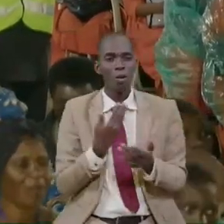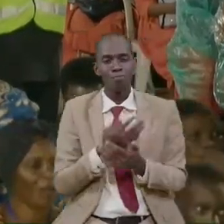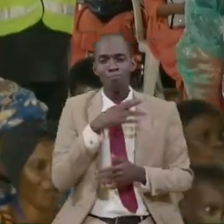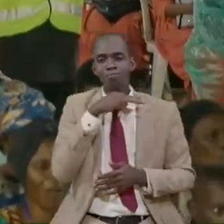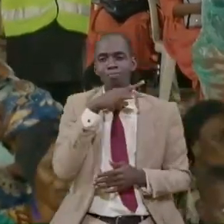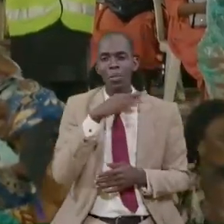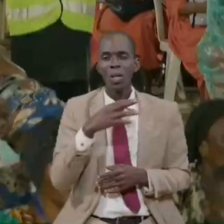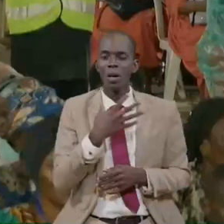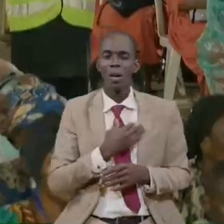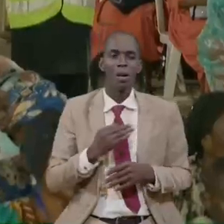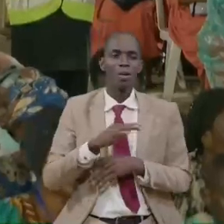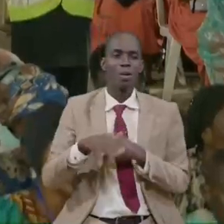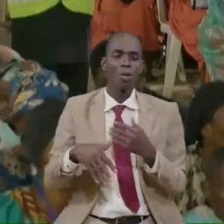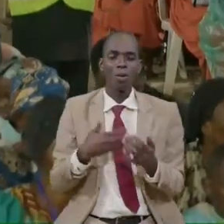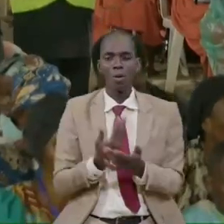la